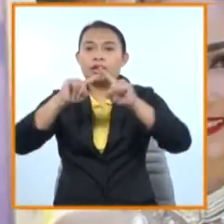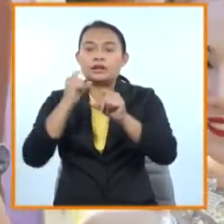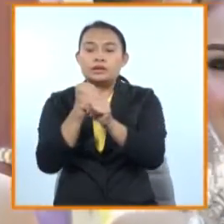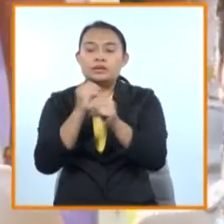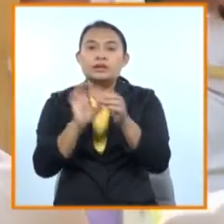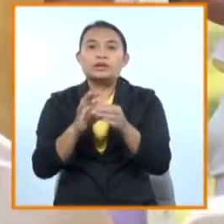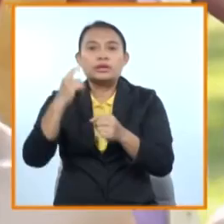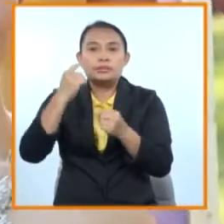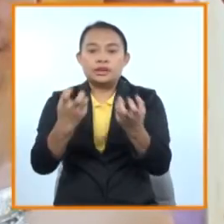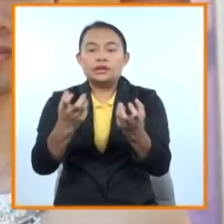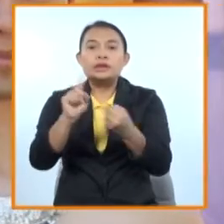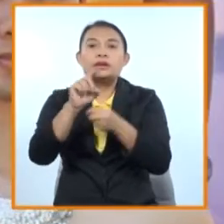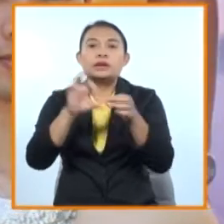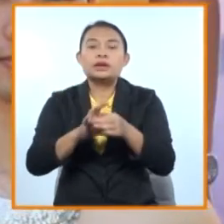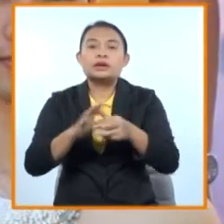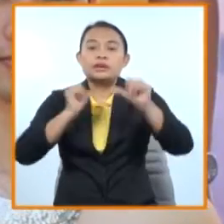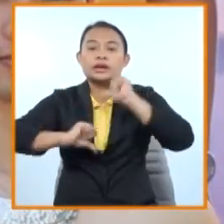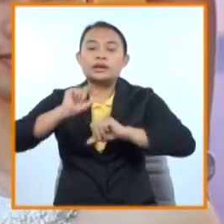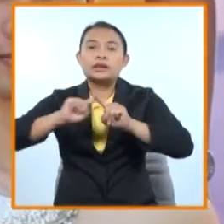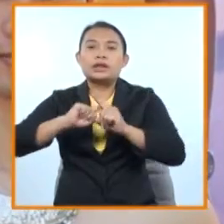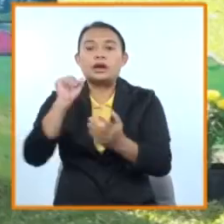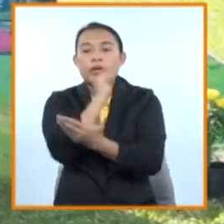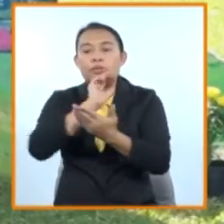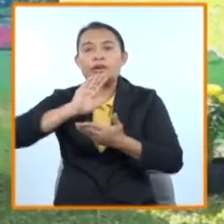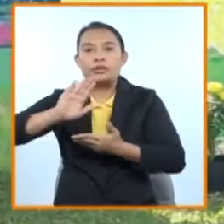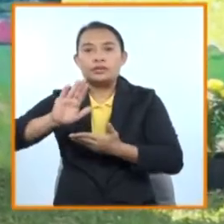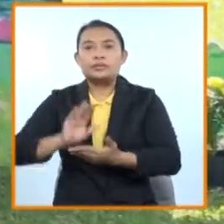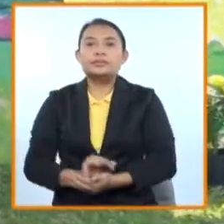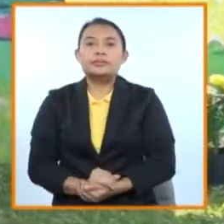และการแสดงดนตรีแจ๊สในคืนข้ามปีค่ะ。